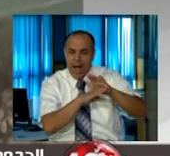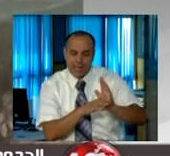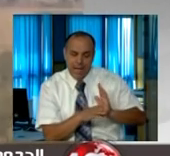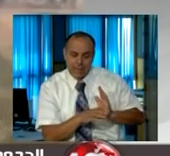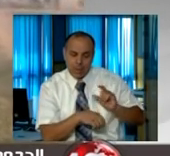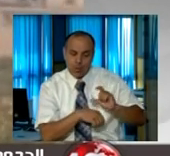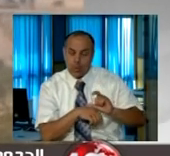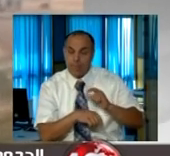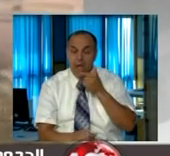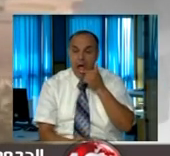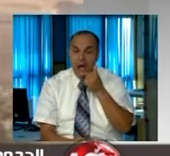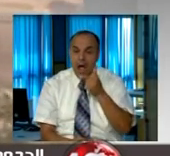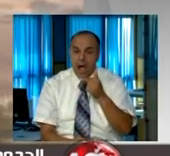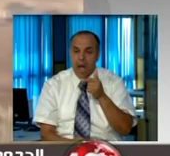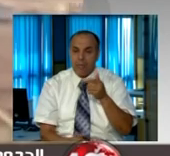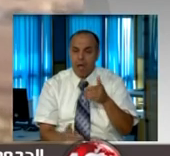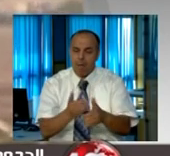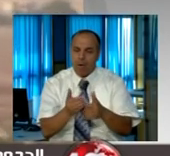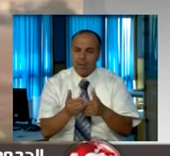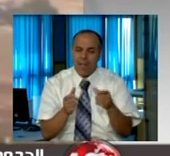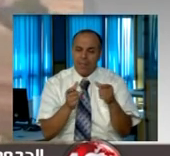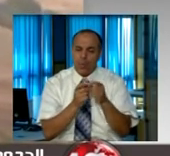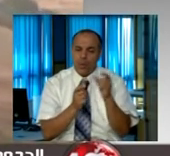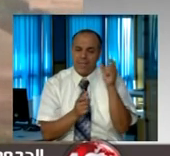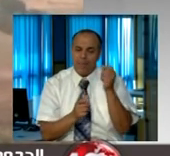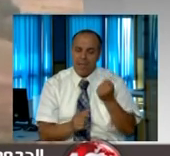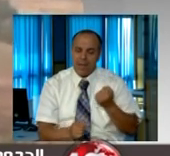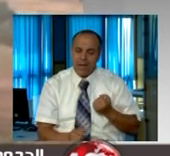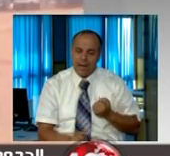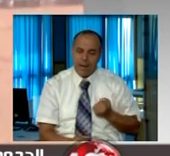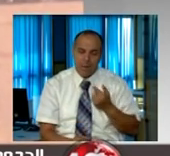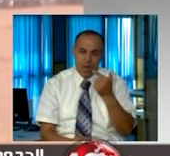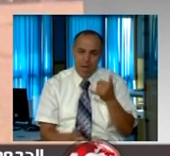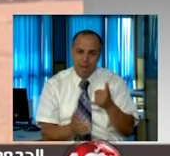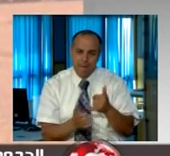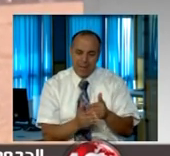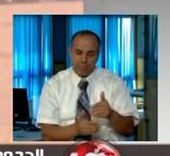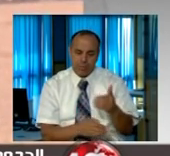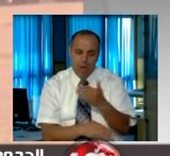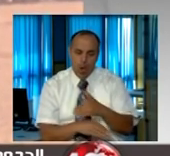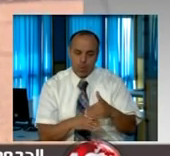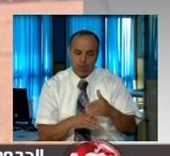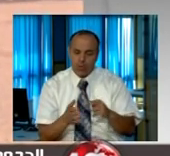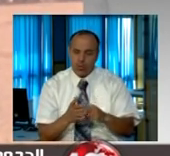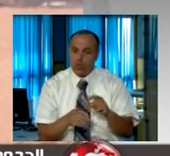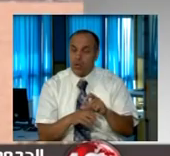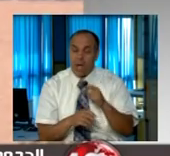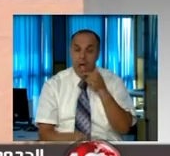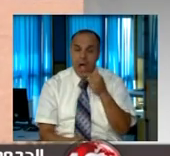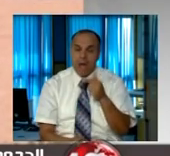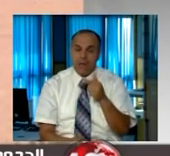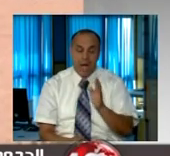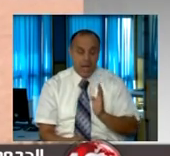التركية، وذلك لطرد مقاتلي ما يسمى بتنظيم الدولة الإسلامية من بلدة جرابلس الحدودية السورية في